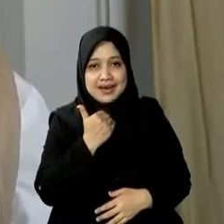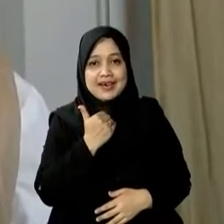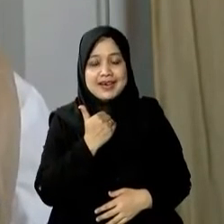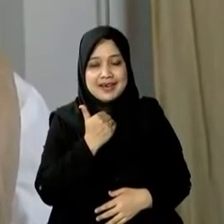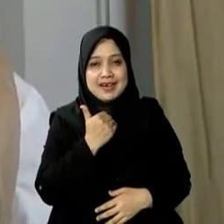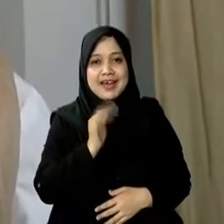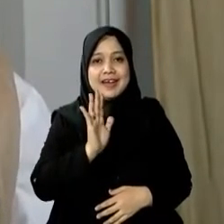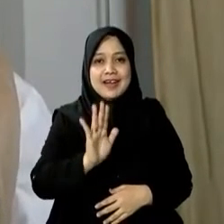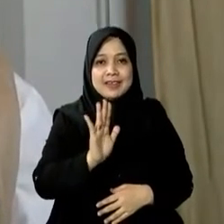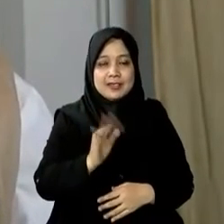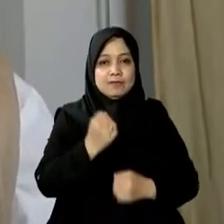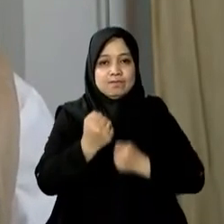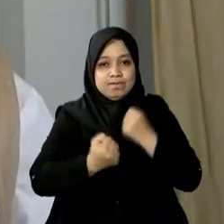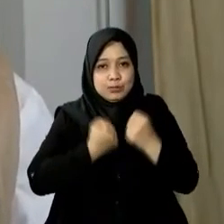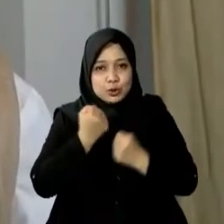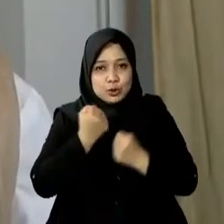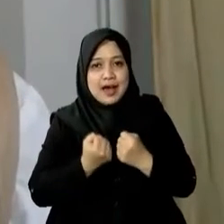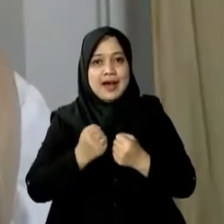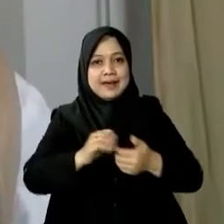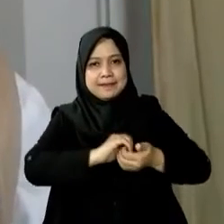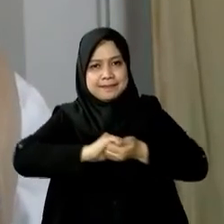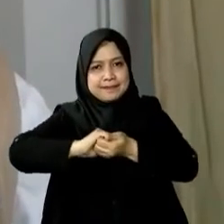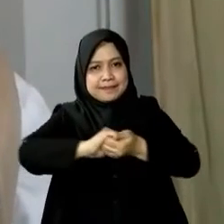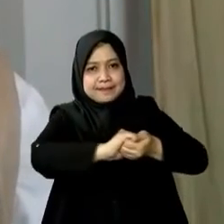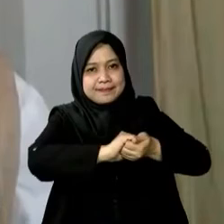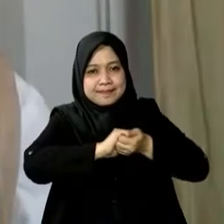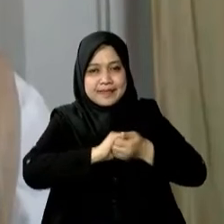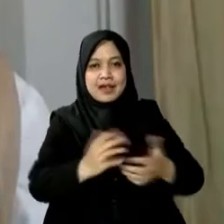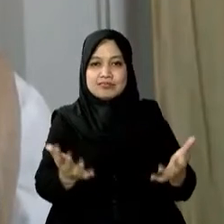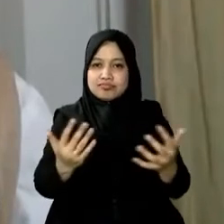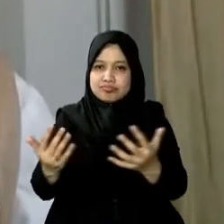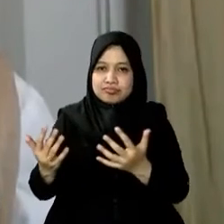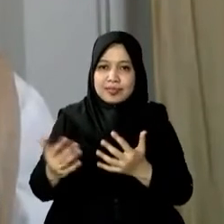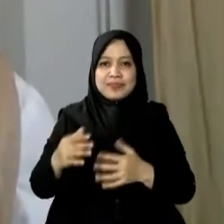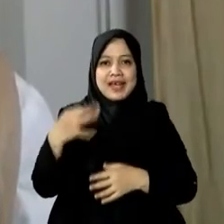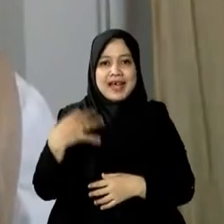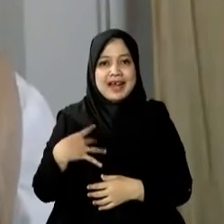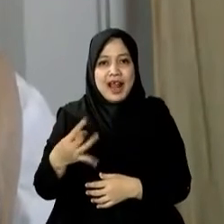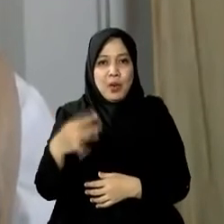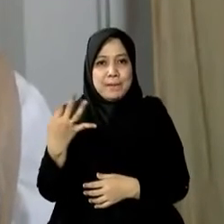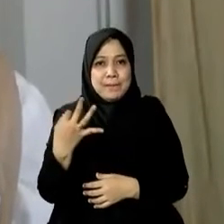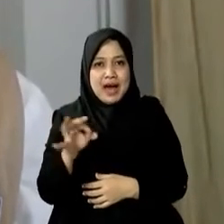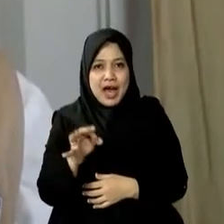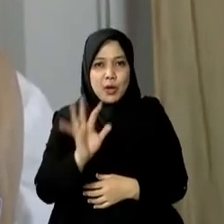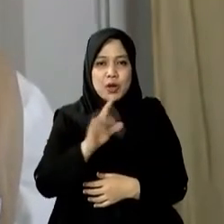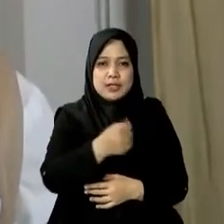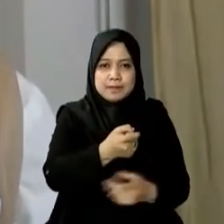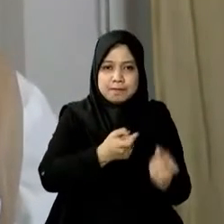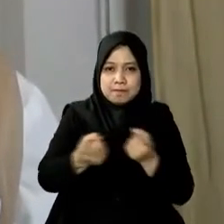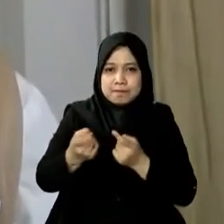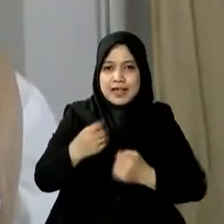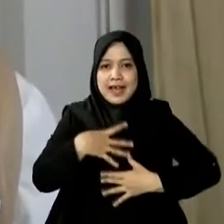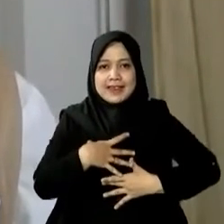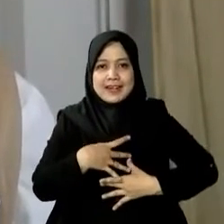dengan upaya kita bersama sama untuk mengajak relawan-relawan baru ini makin banyak yang tertarik Mungkin